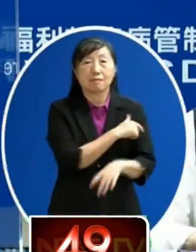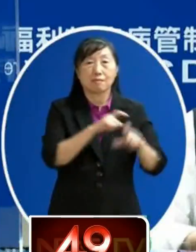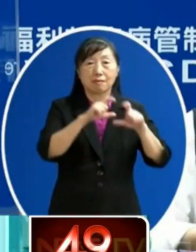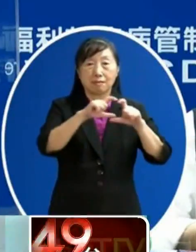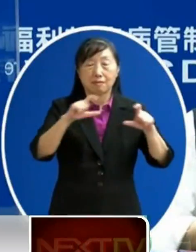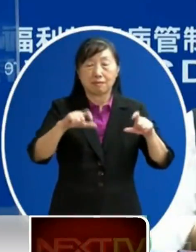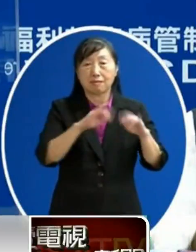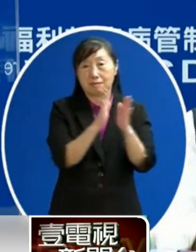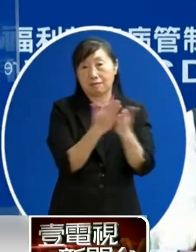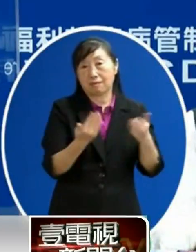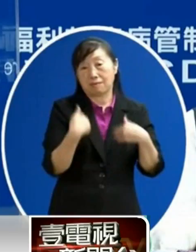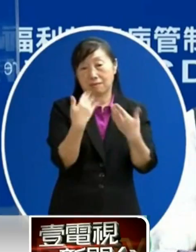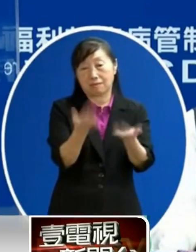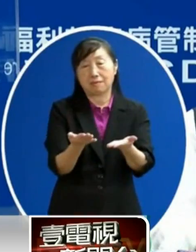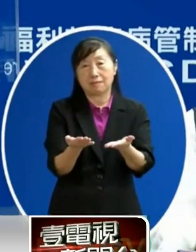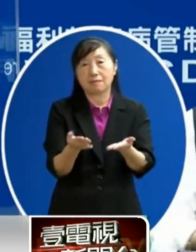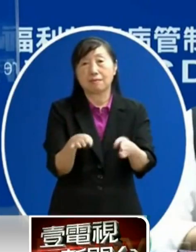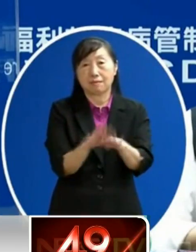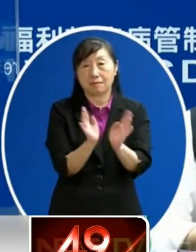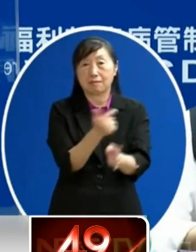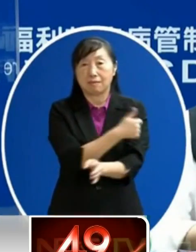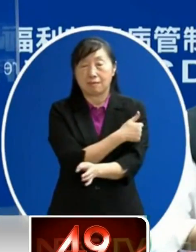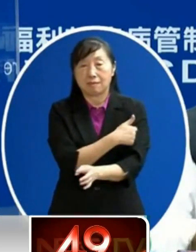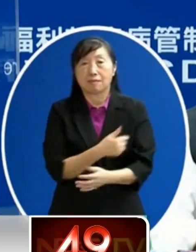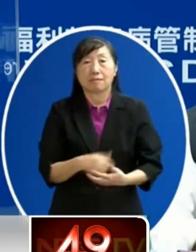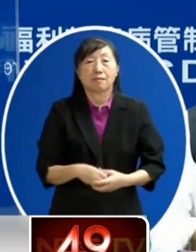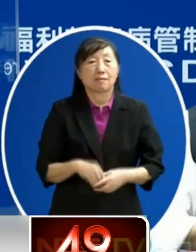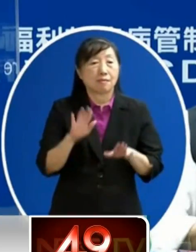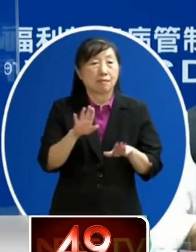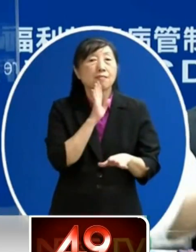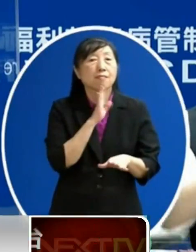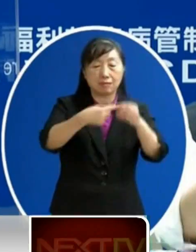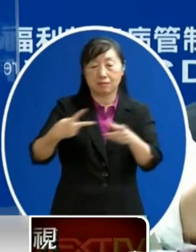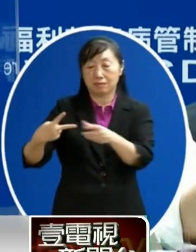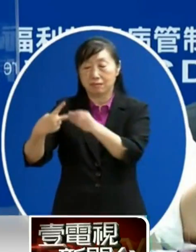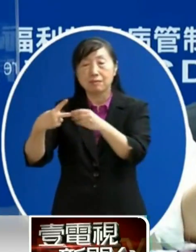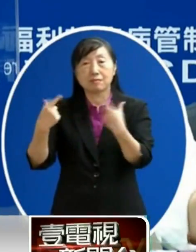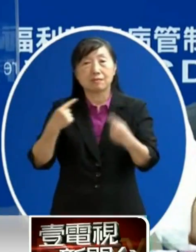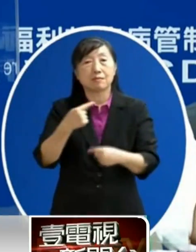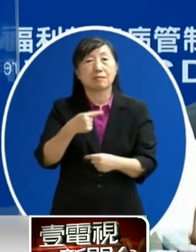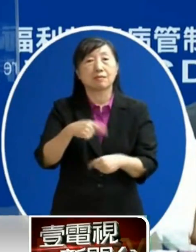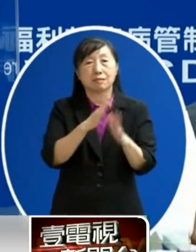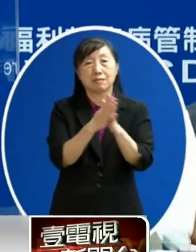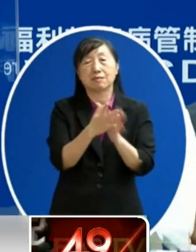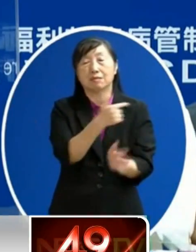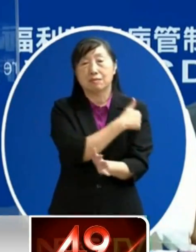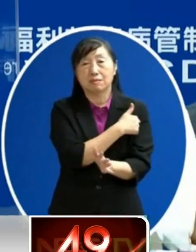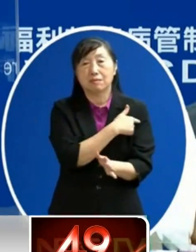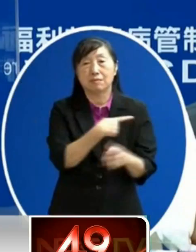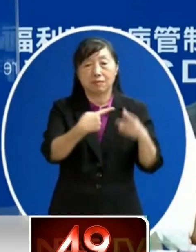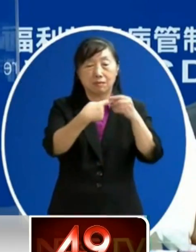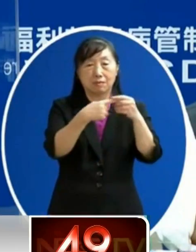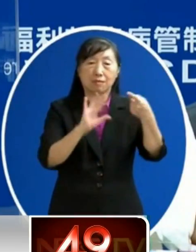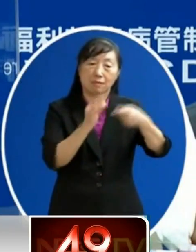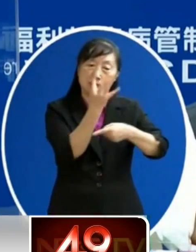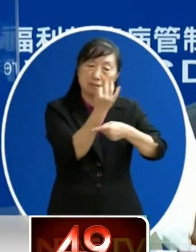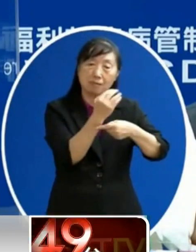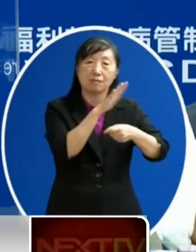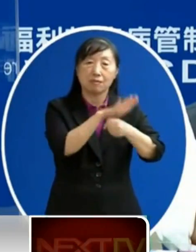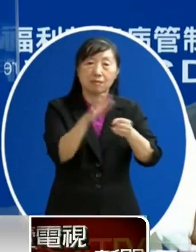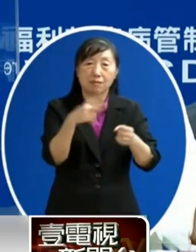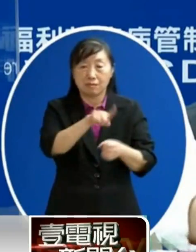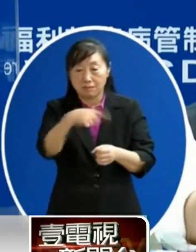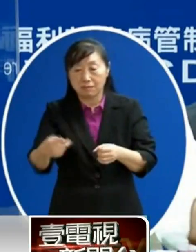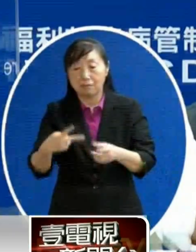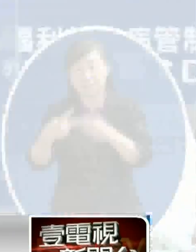经提供出来做施打，现在都是一些少量的量，那第一剂施打到一定的程度的时候，那会让